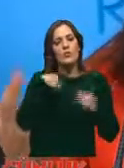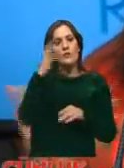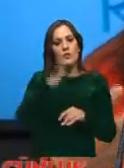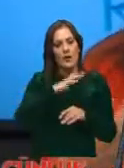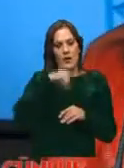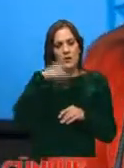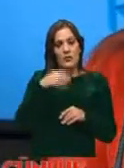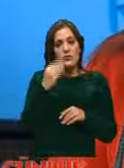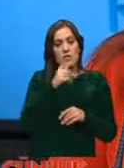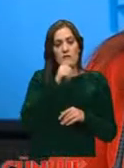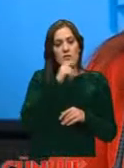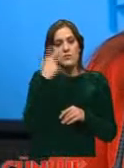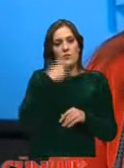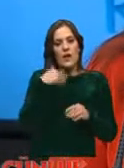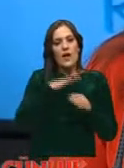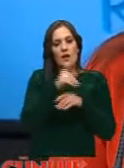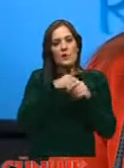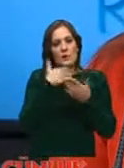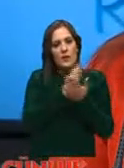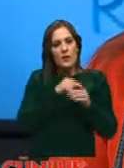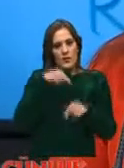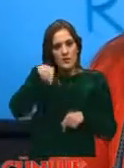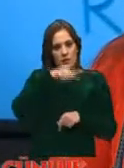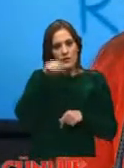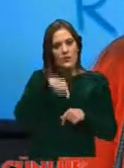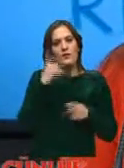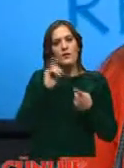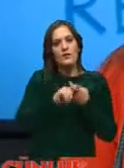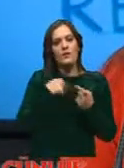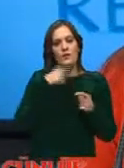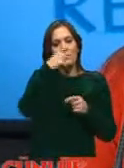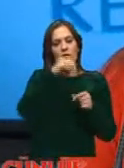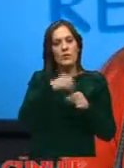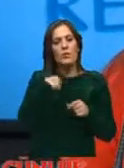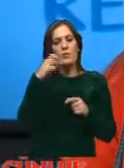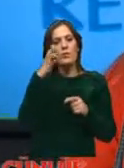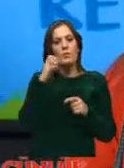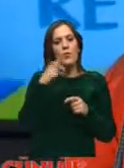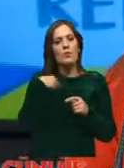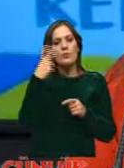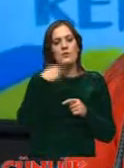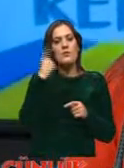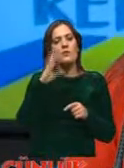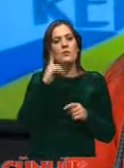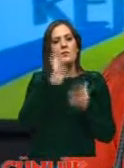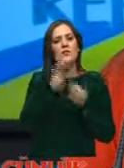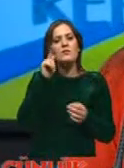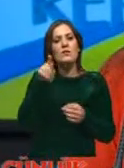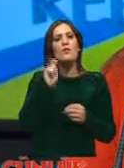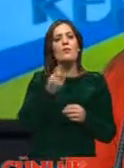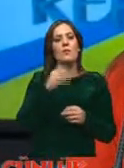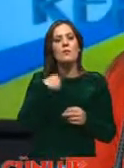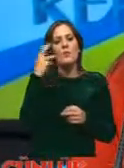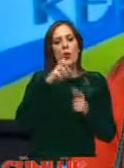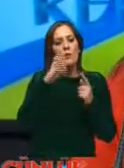varlık. Çok sesli müzik hayatın bir parçası. Yani ve de ülkemizde pop müzik dinlemeyen bir kişi bile gösteremeyiz elbette. Pop